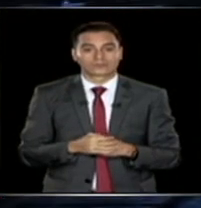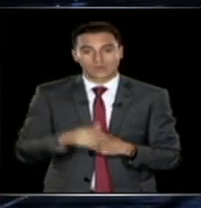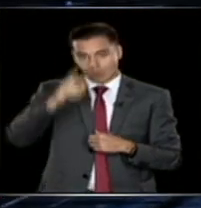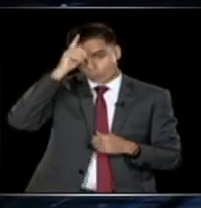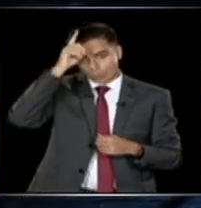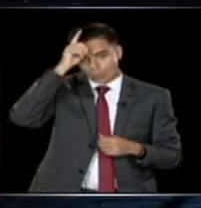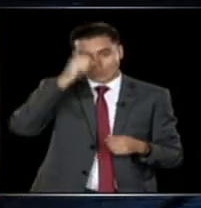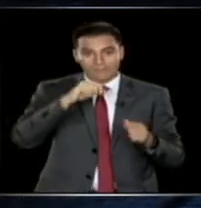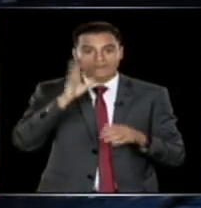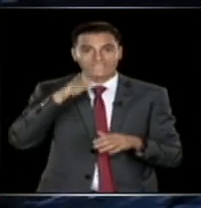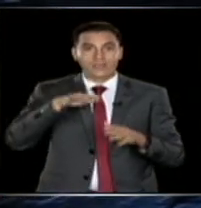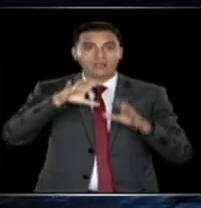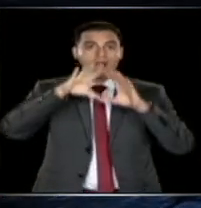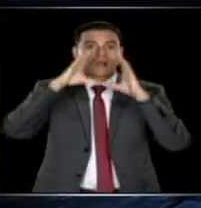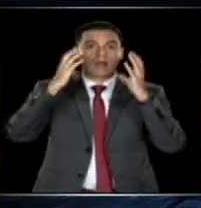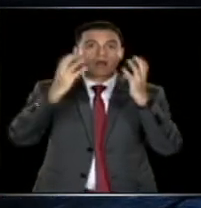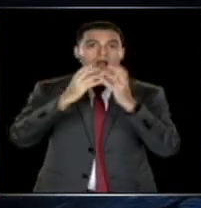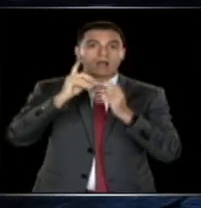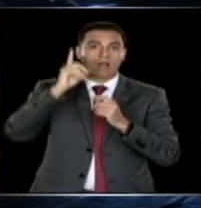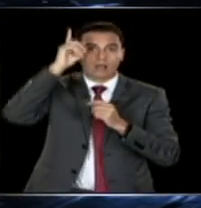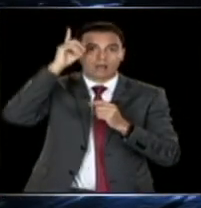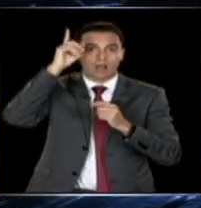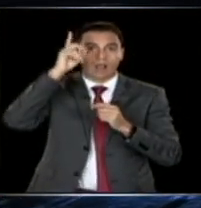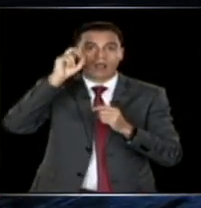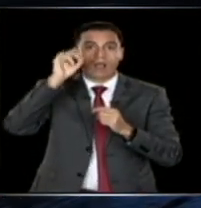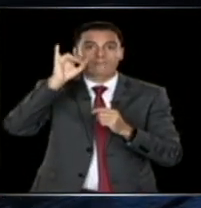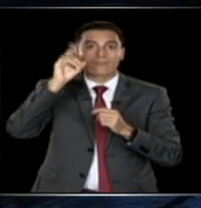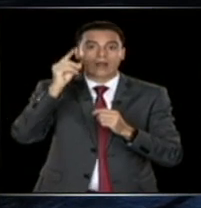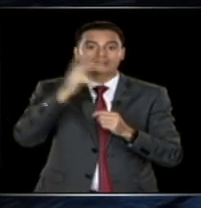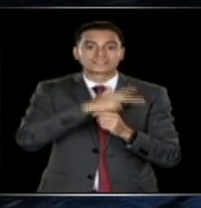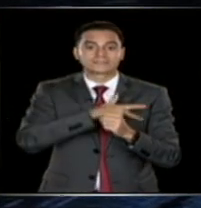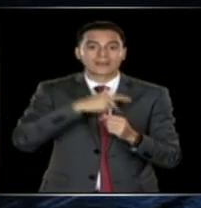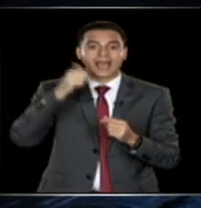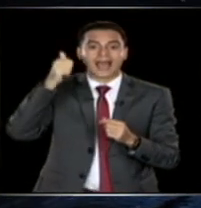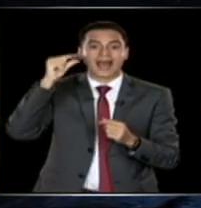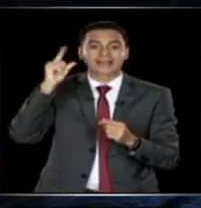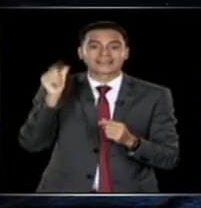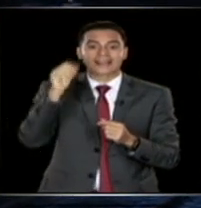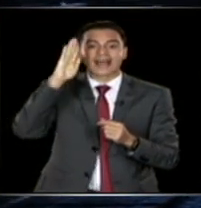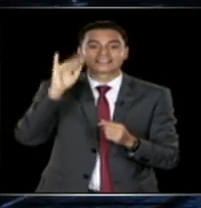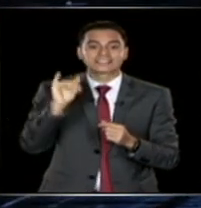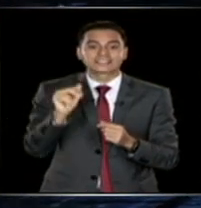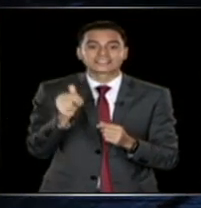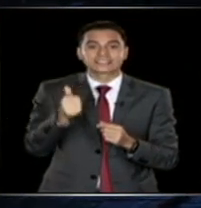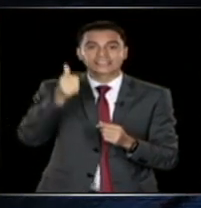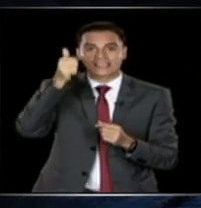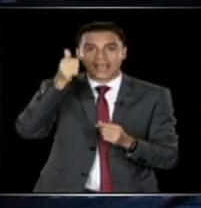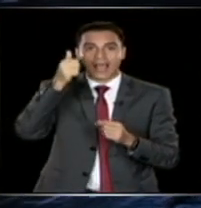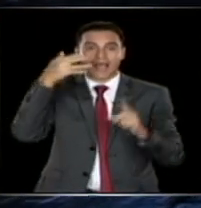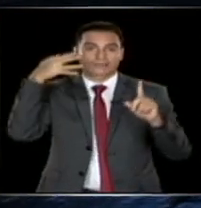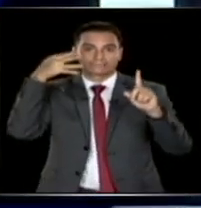علوم يتبع قمر أدراستيا أحد كواكب المجموعة الشمسية، فما هو؟